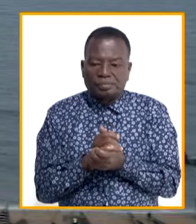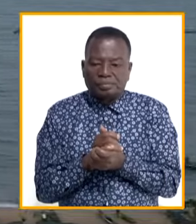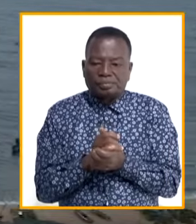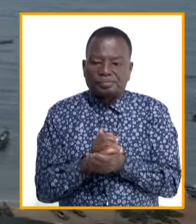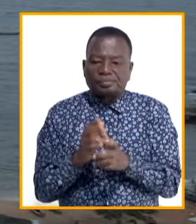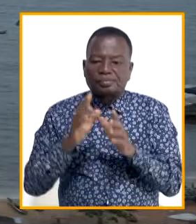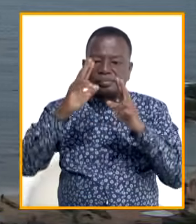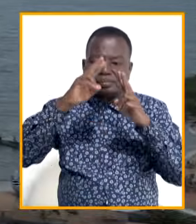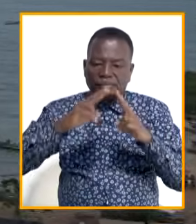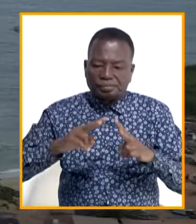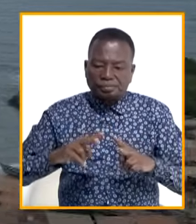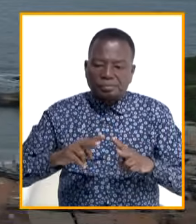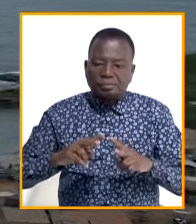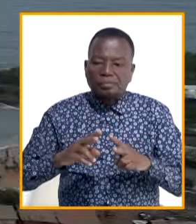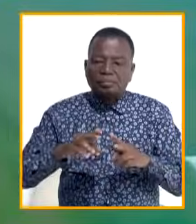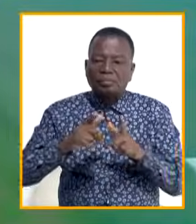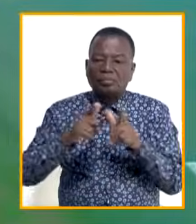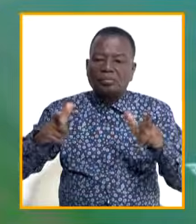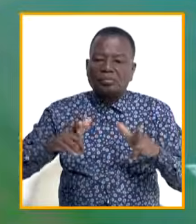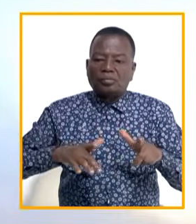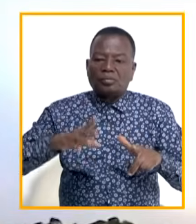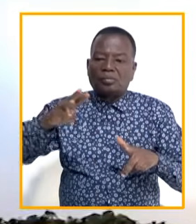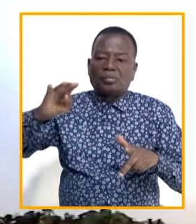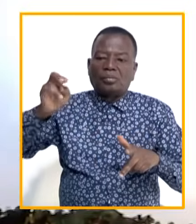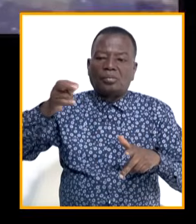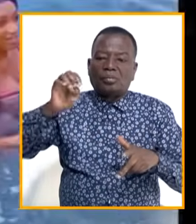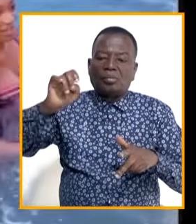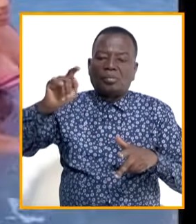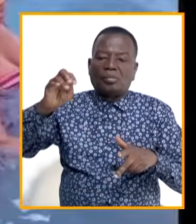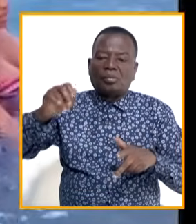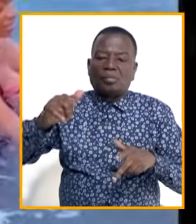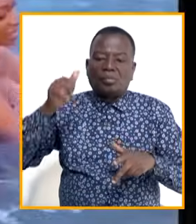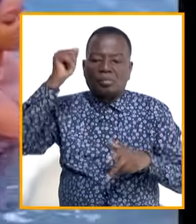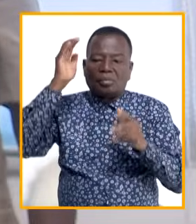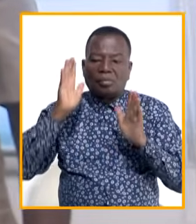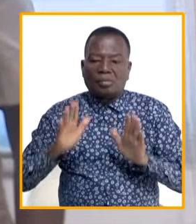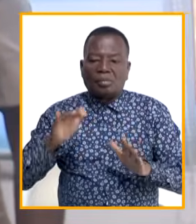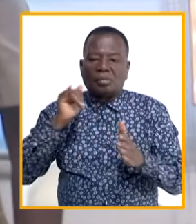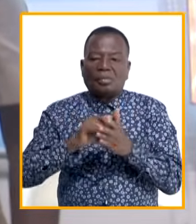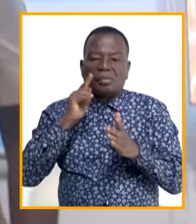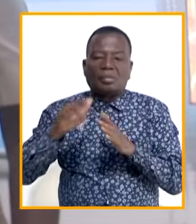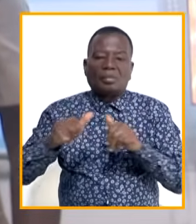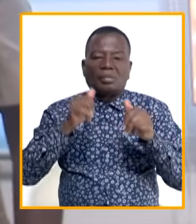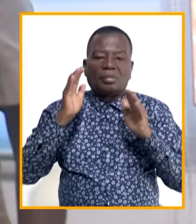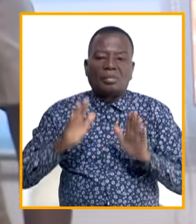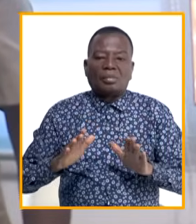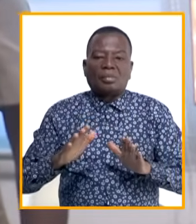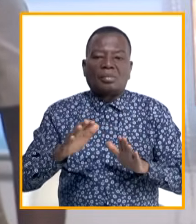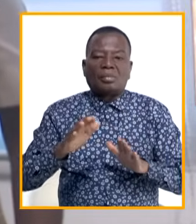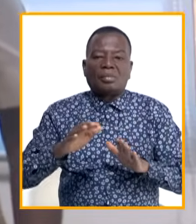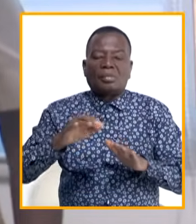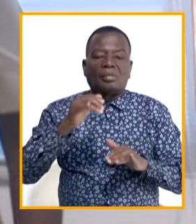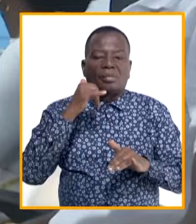La ville balnéaire et touristique de Grand Bérébi a désormais son ambassadrice. Il s'agit de l'artiste José